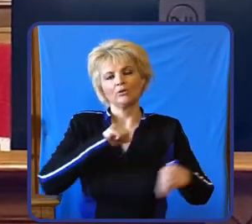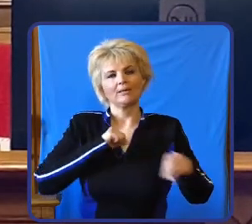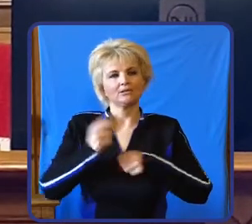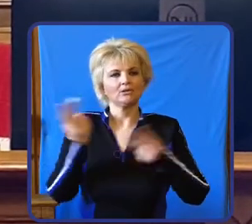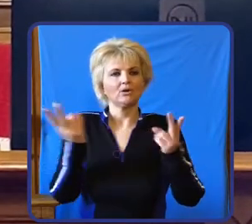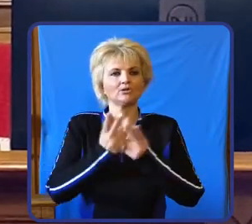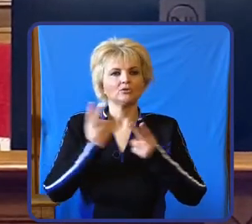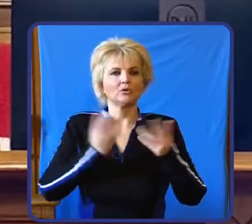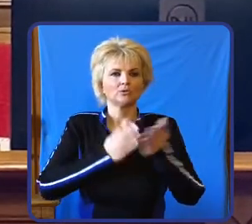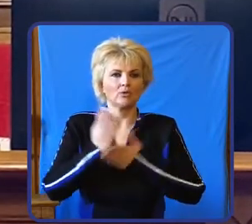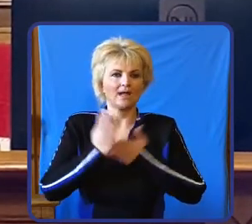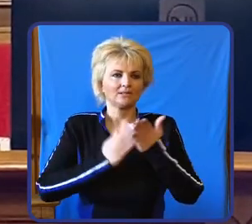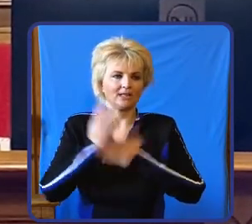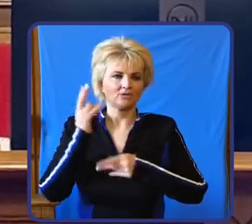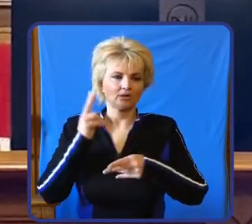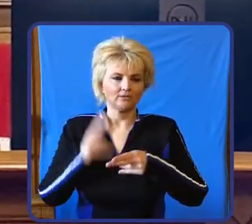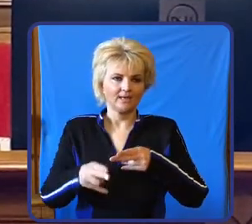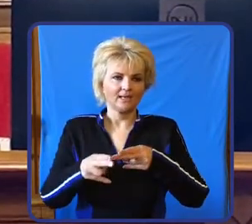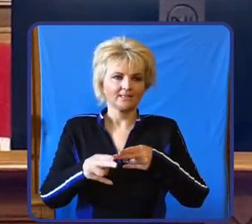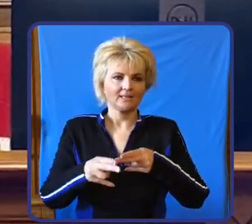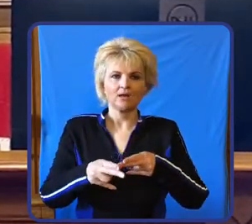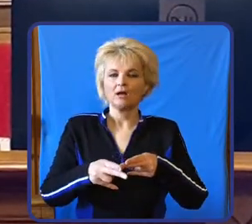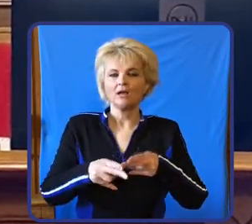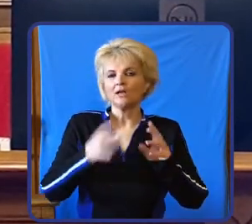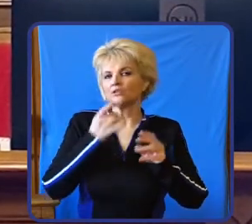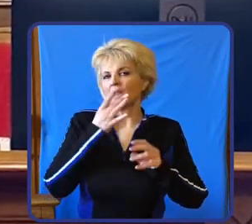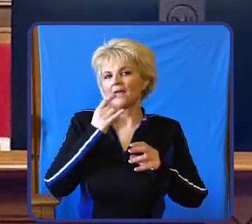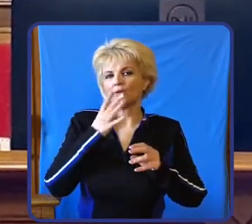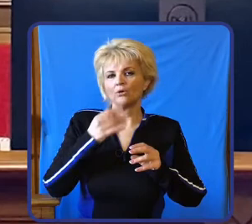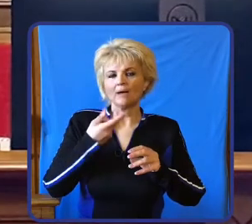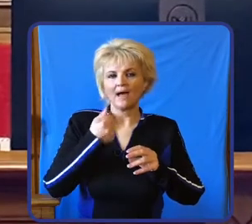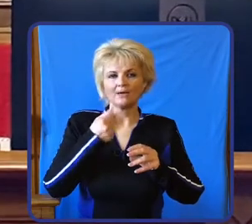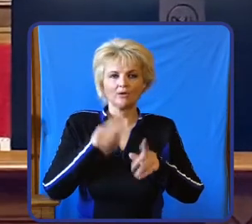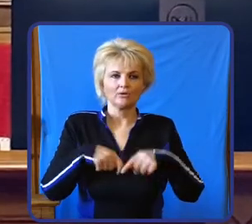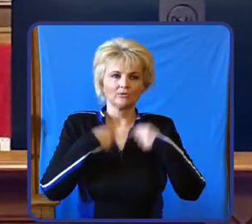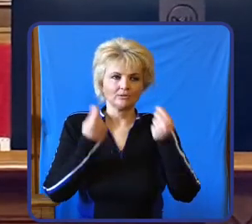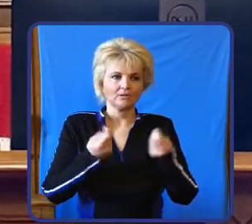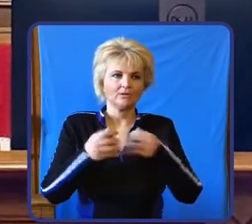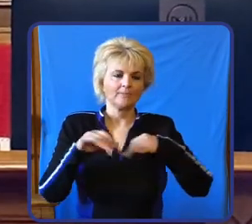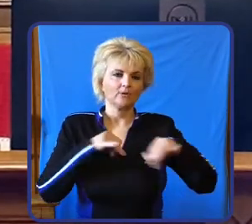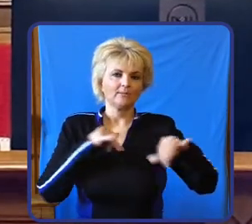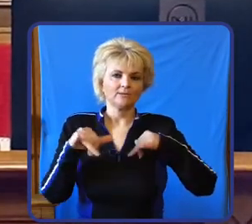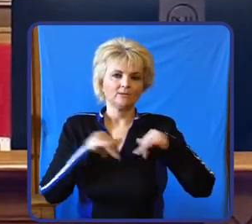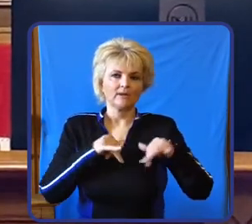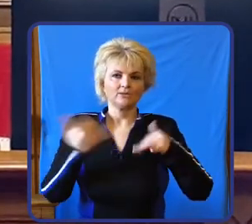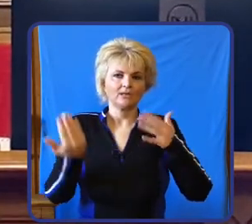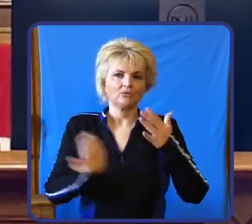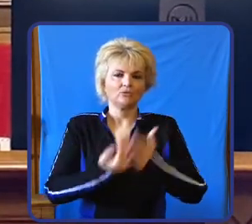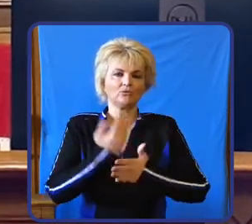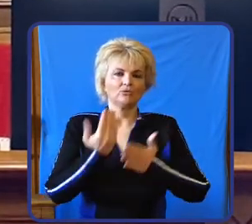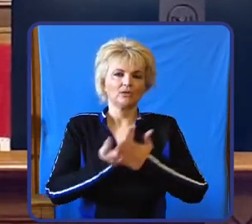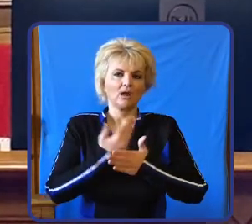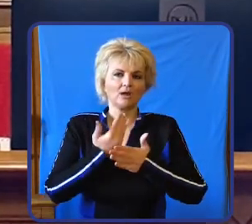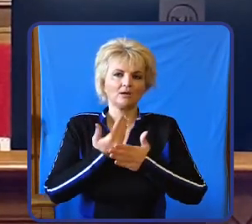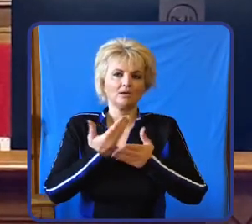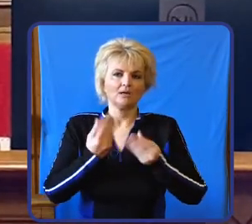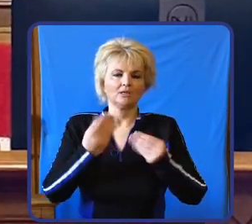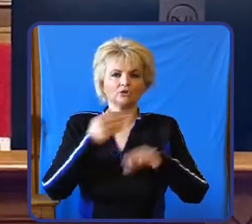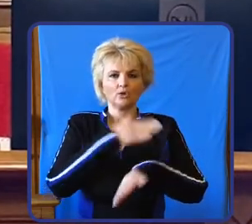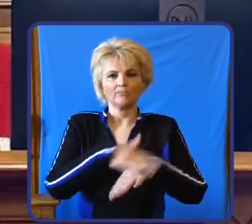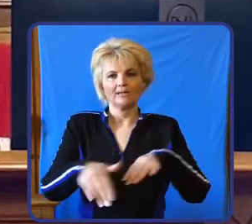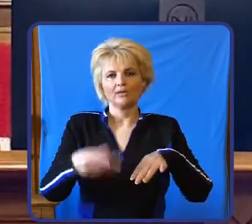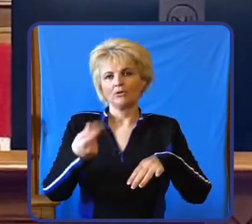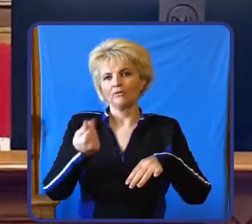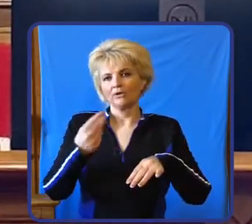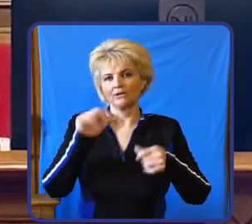hasonló szolgáltatások, és a legkedvezőbb árat nyújtották be, amivel a Hódmezővásárhelyre ismét csak sok milliókat